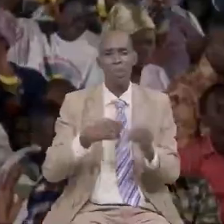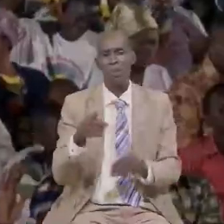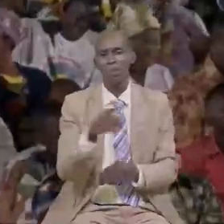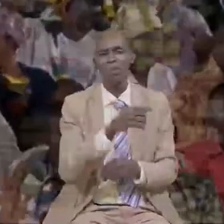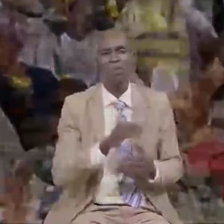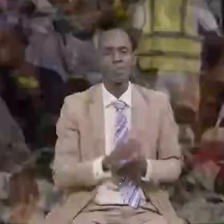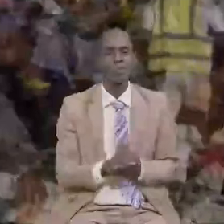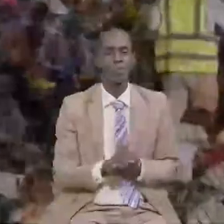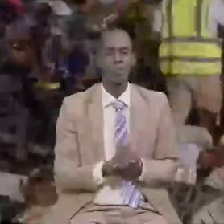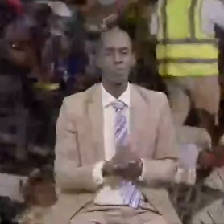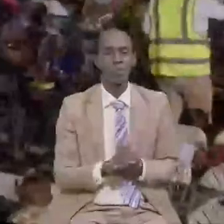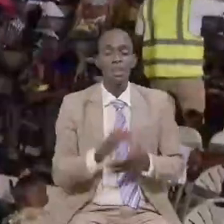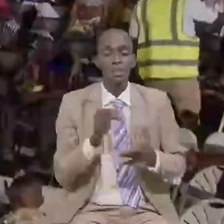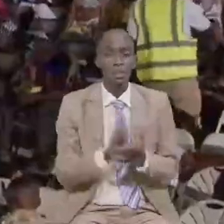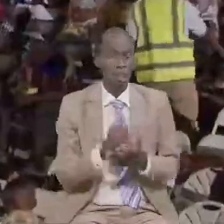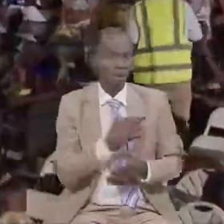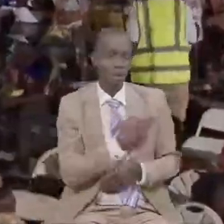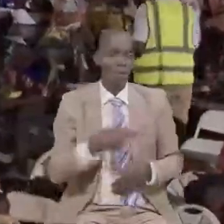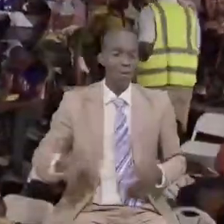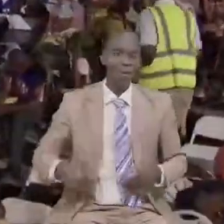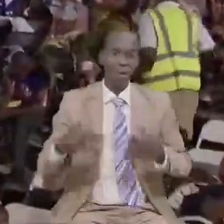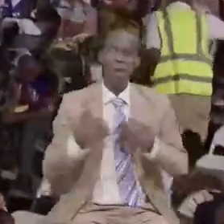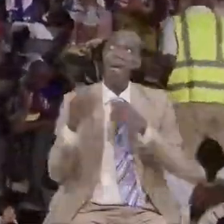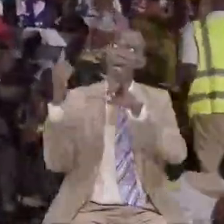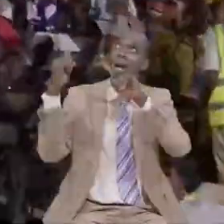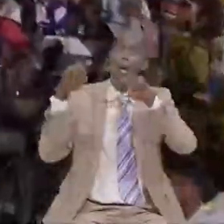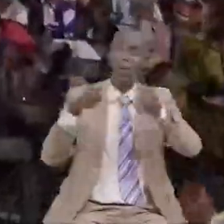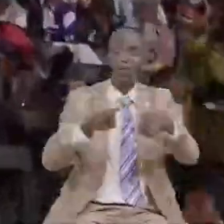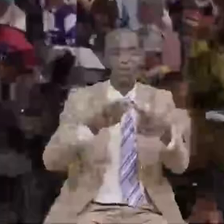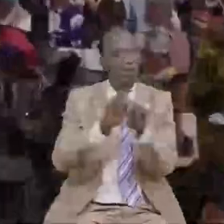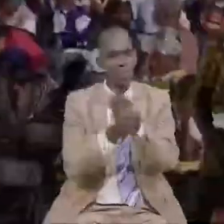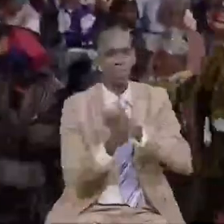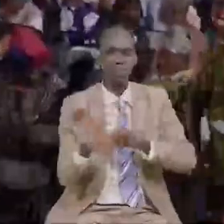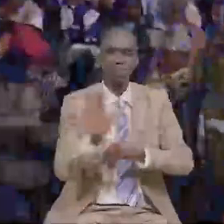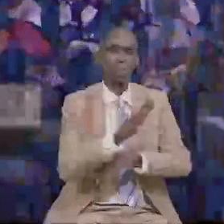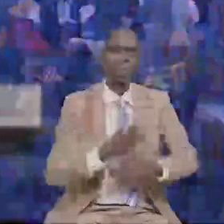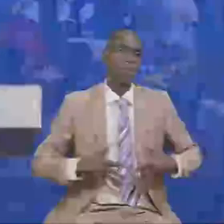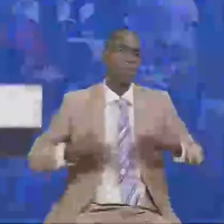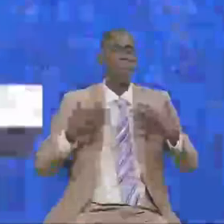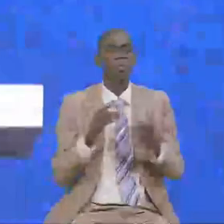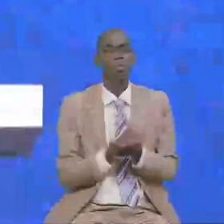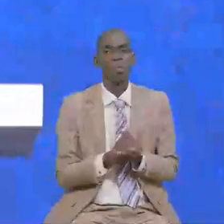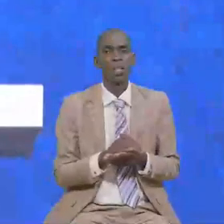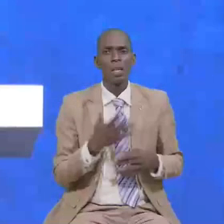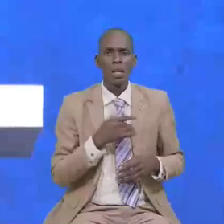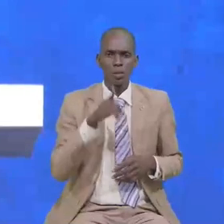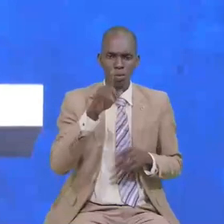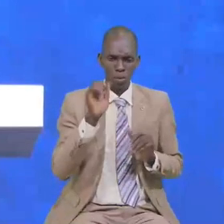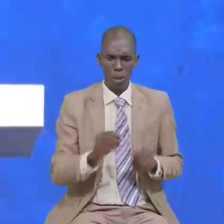toi. Que le roi est venu changer ta vie. Et tu peux le